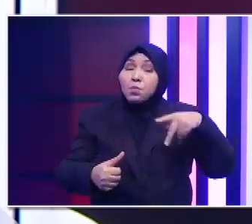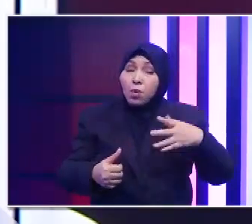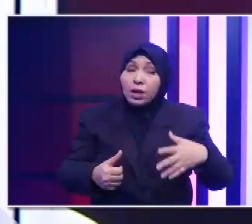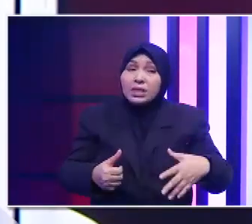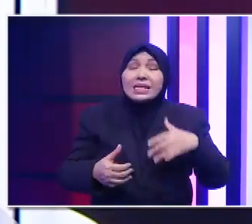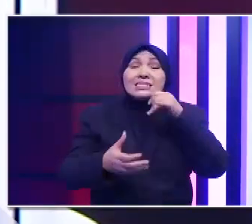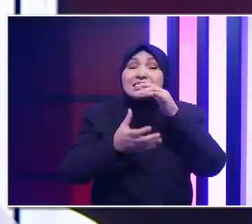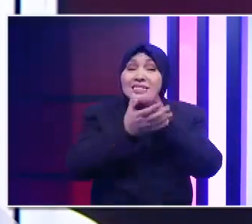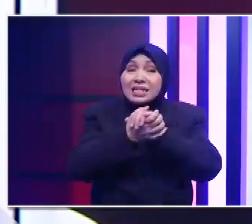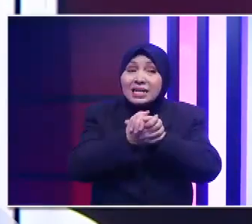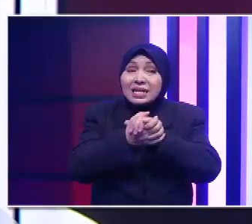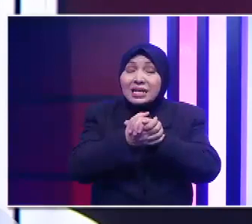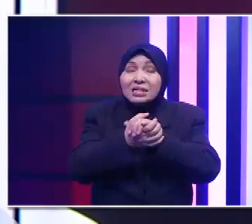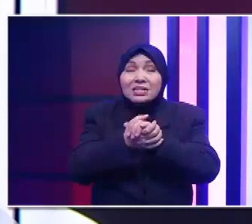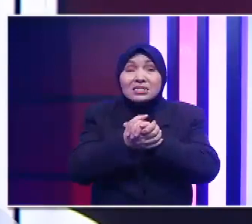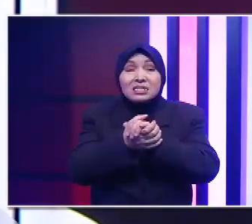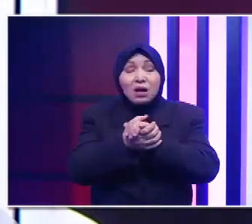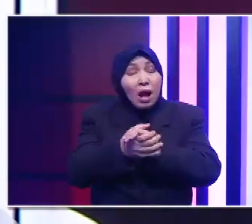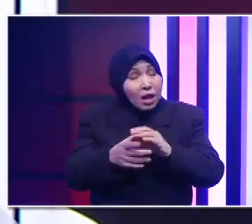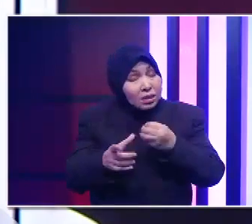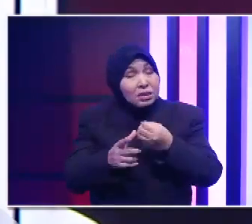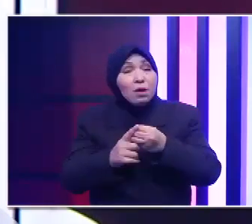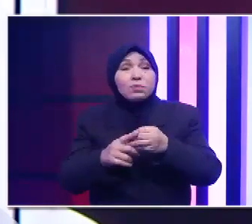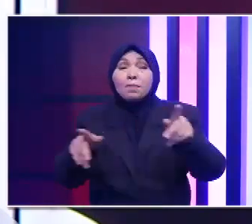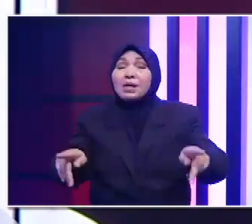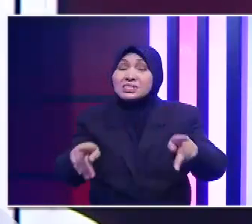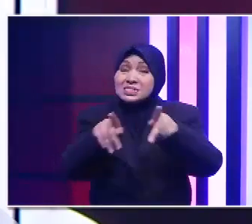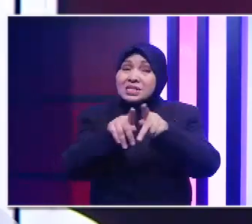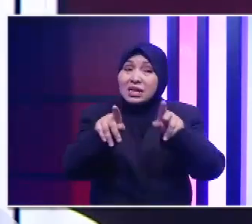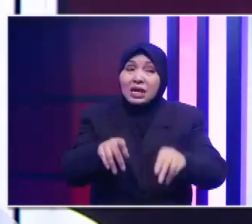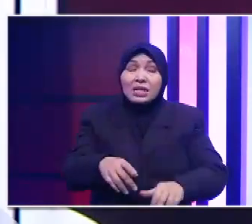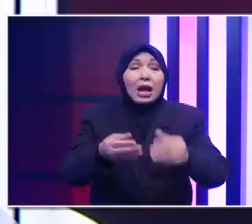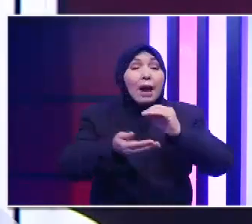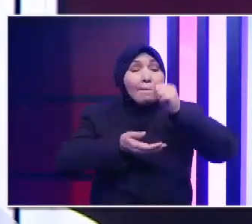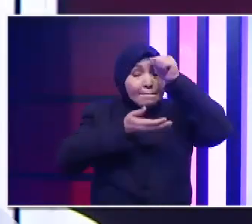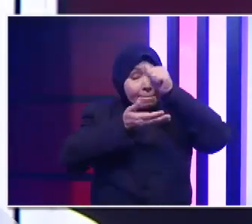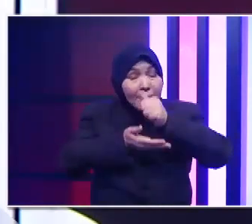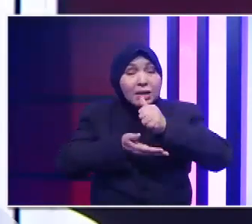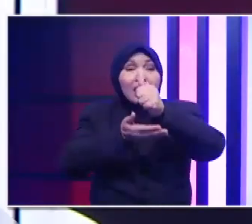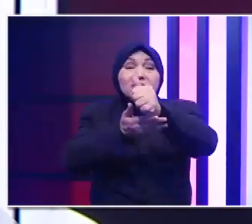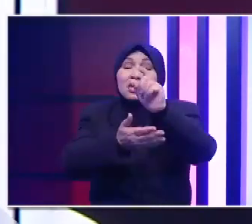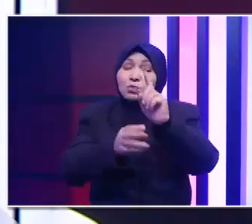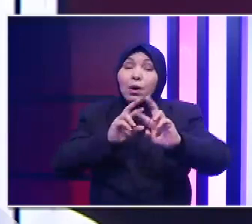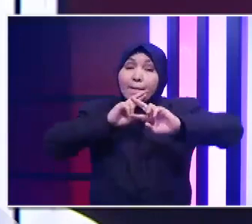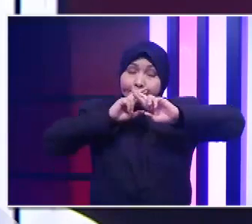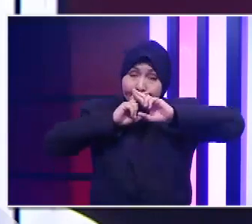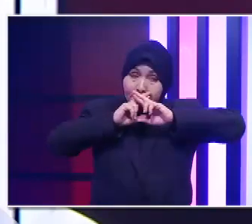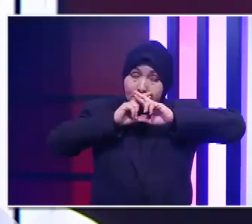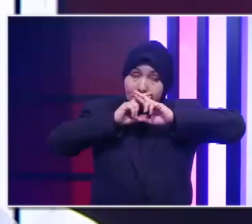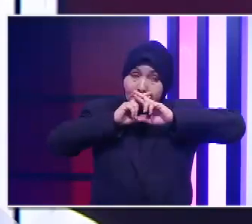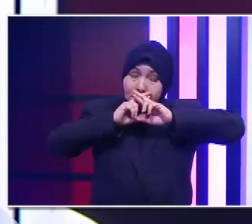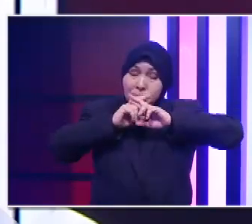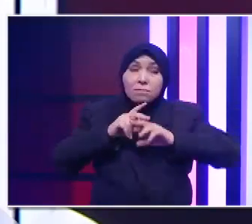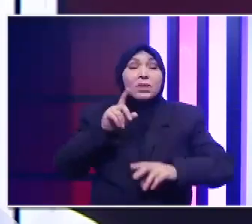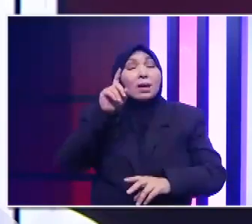Hai istri ataupun salah satu pasangan bilamana diamanahkan dengan 11 rasio make